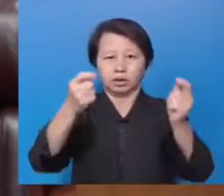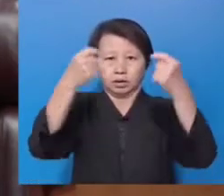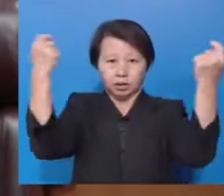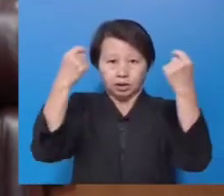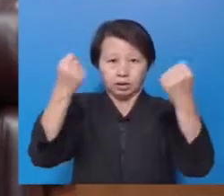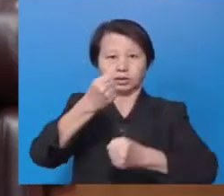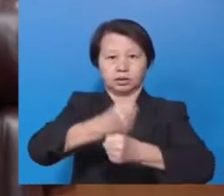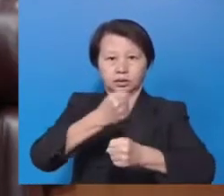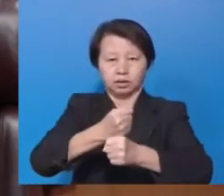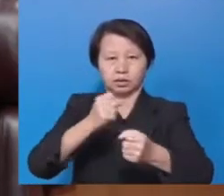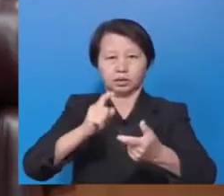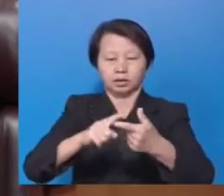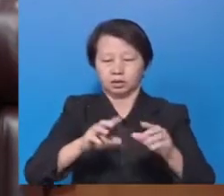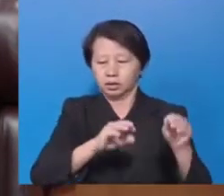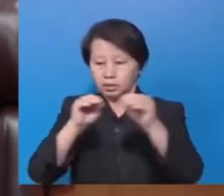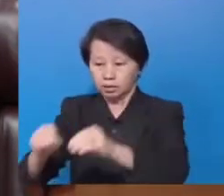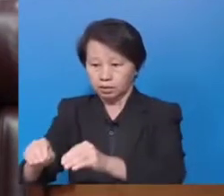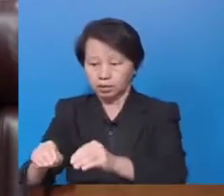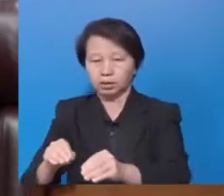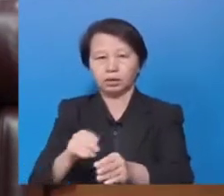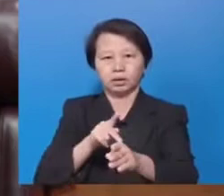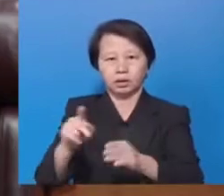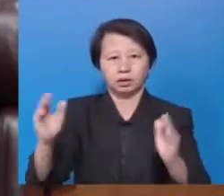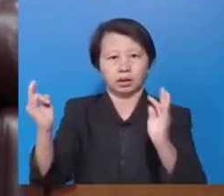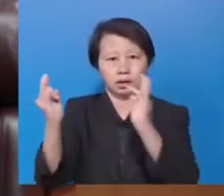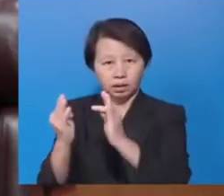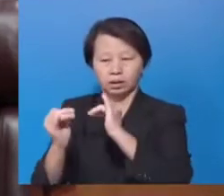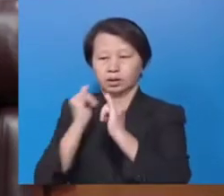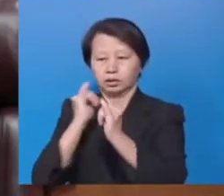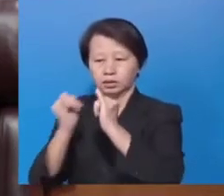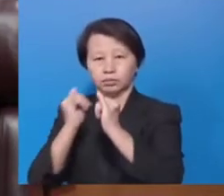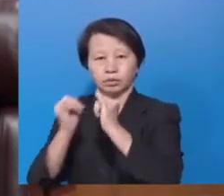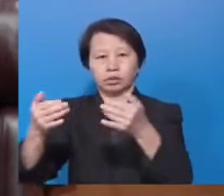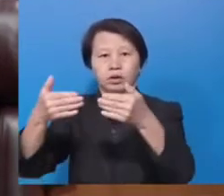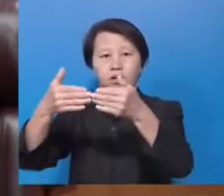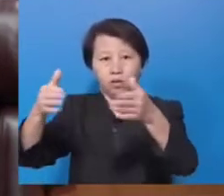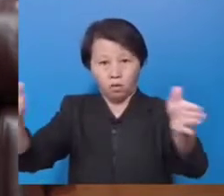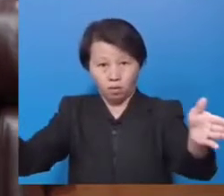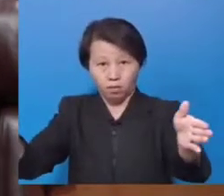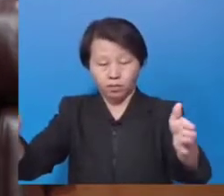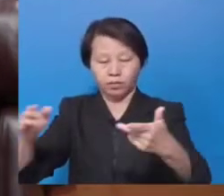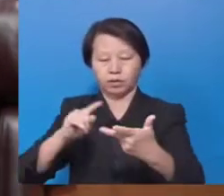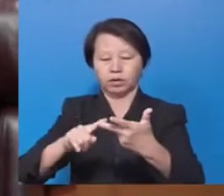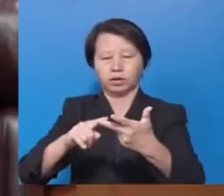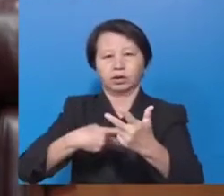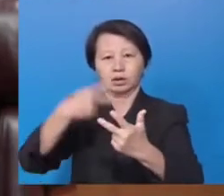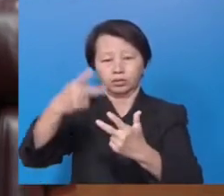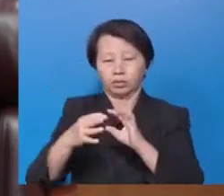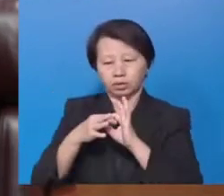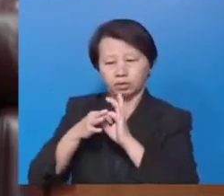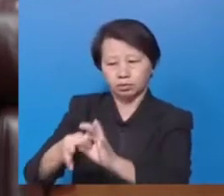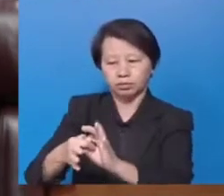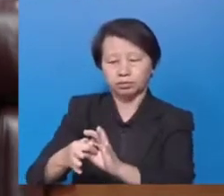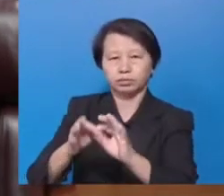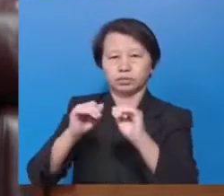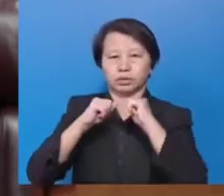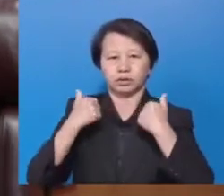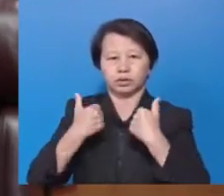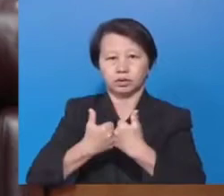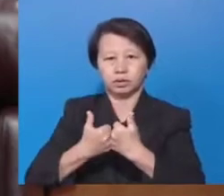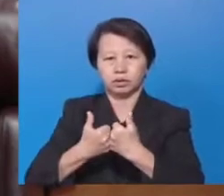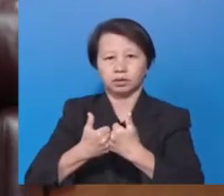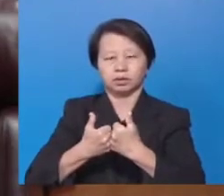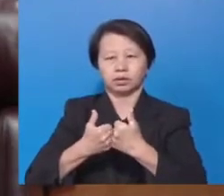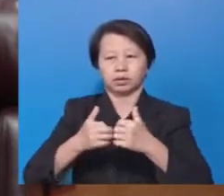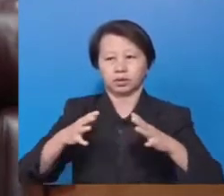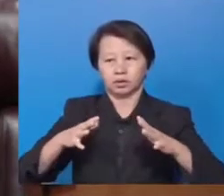knebel kejaya pendapatan melalui client ecount temuduga terbuka terbuka program kerjasama antara njanti